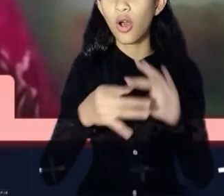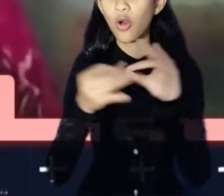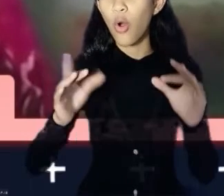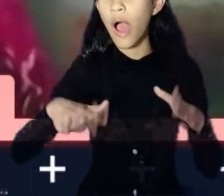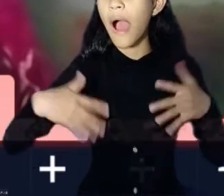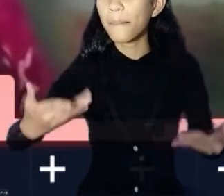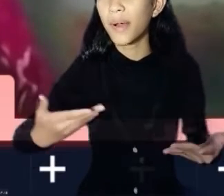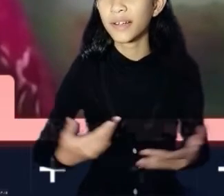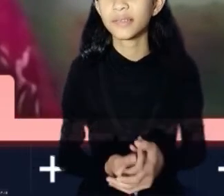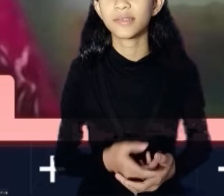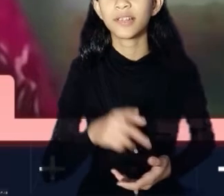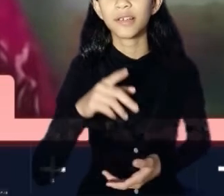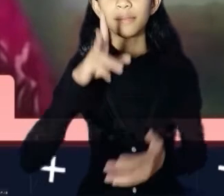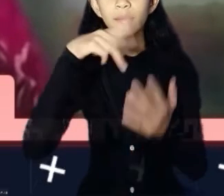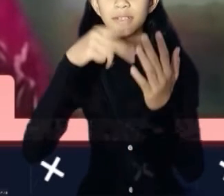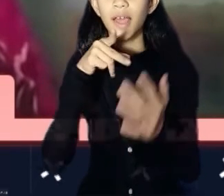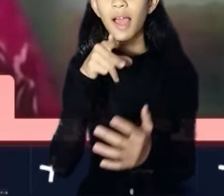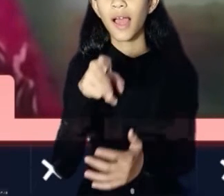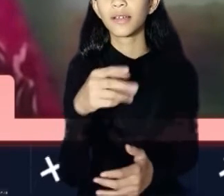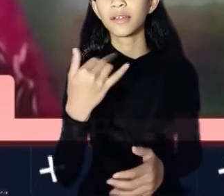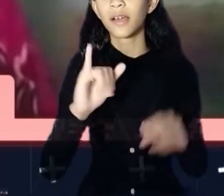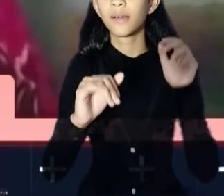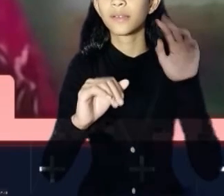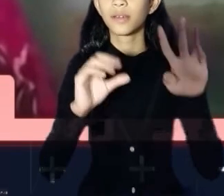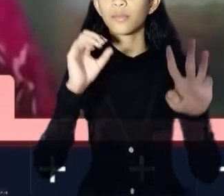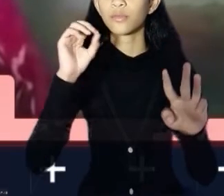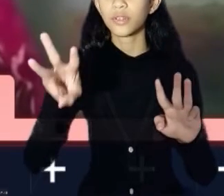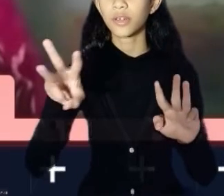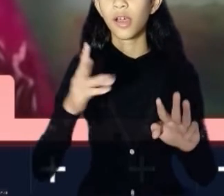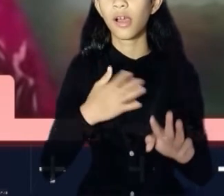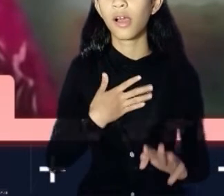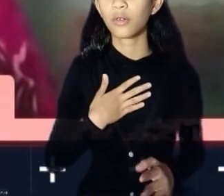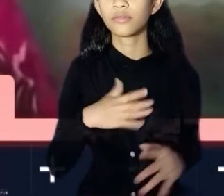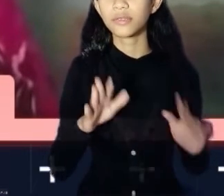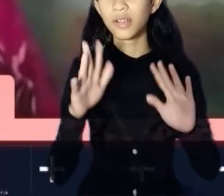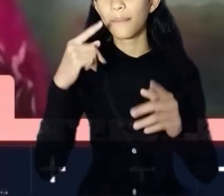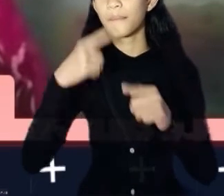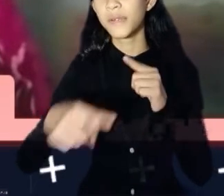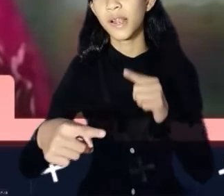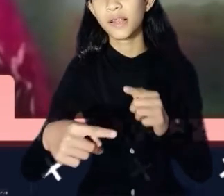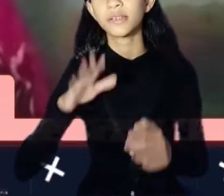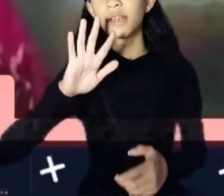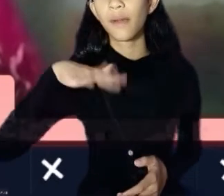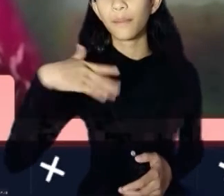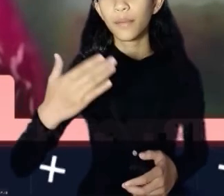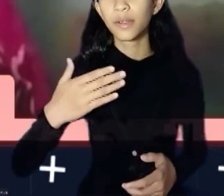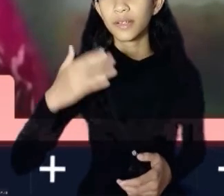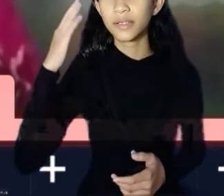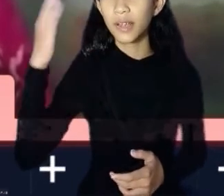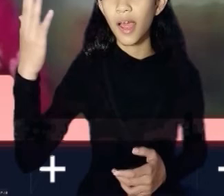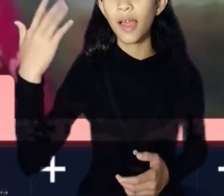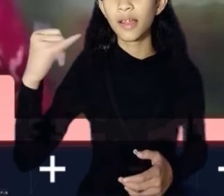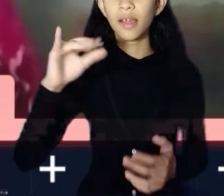yang ke-33 dan akupun tidak mengenalnya Tetapi dia yang mengutus aku untuk